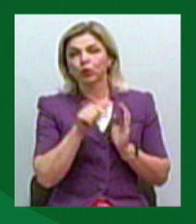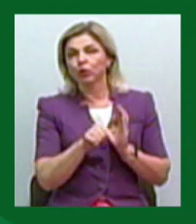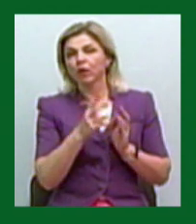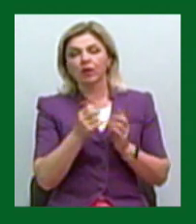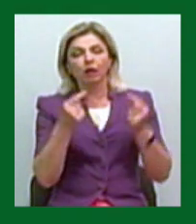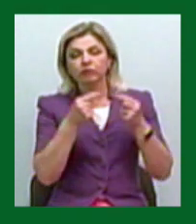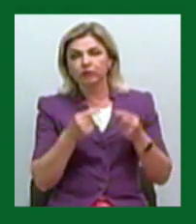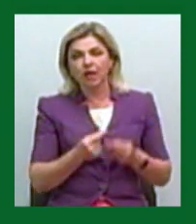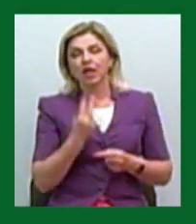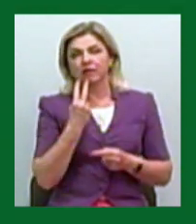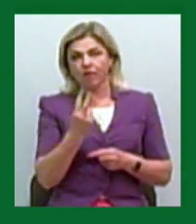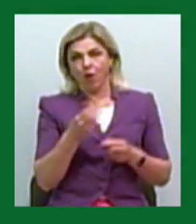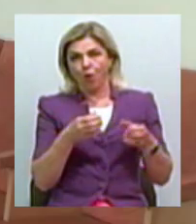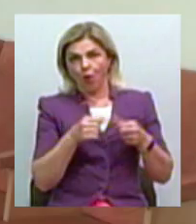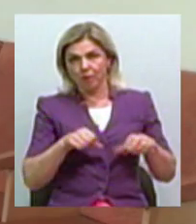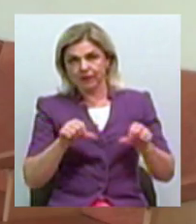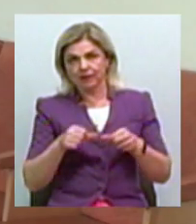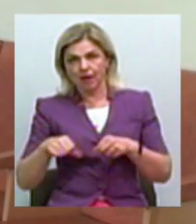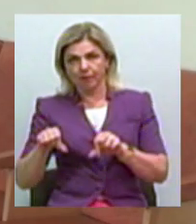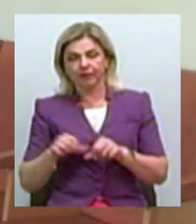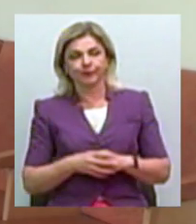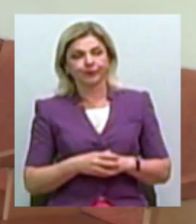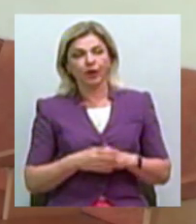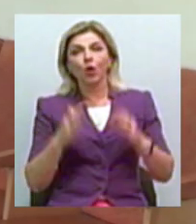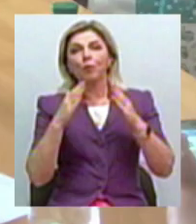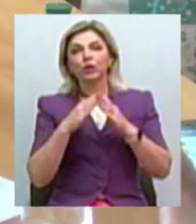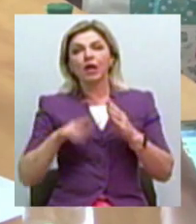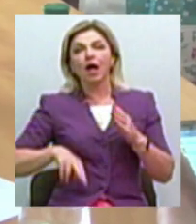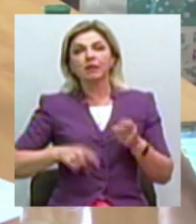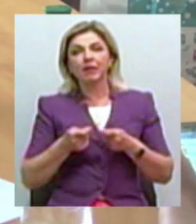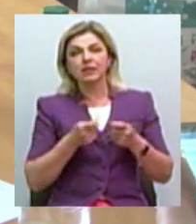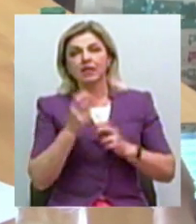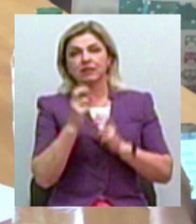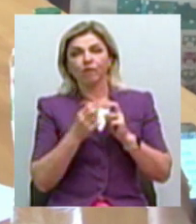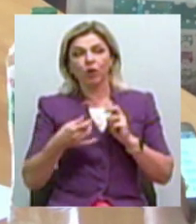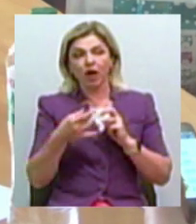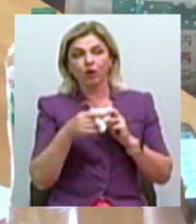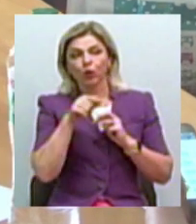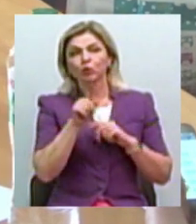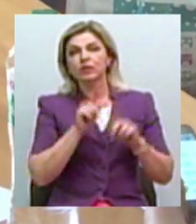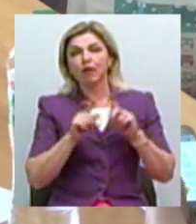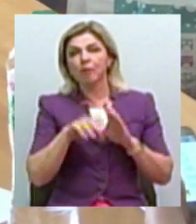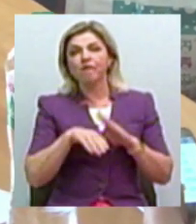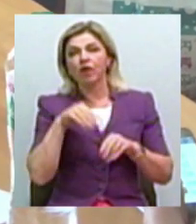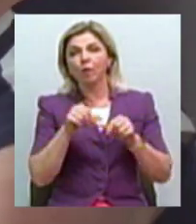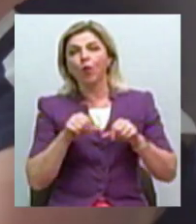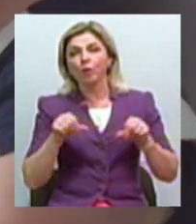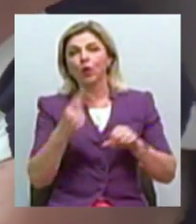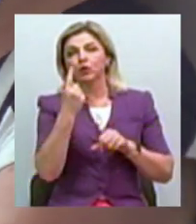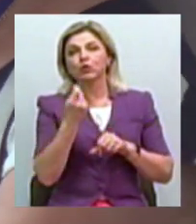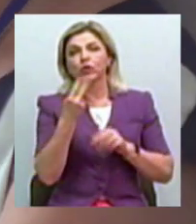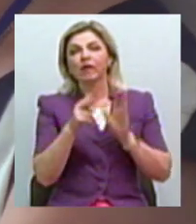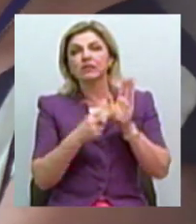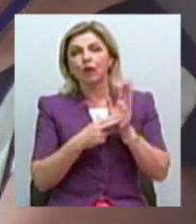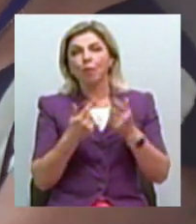з двома дільничними комісіями. Будівля адміністрації Заводського району. Тут засідає виборча комісія 127-го